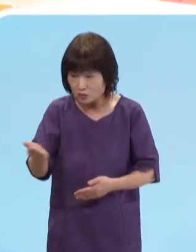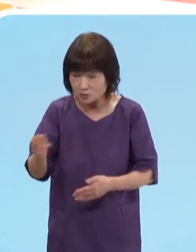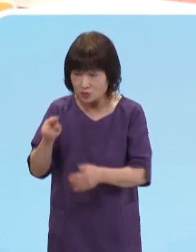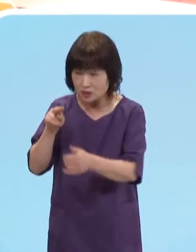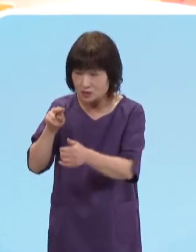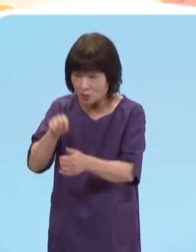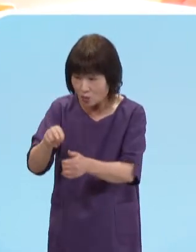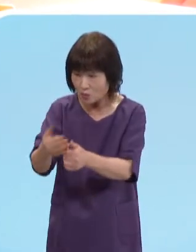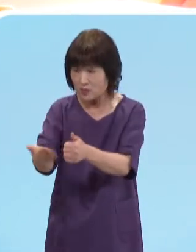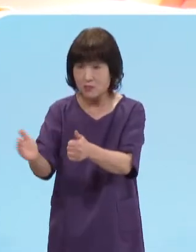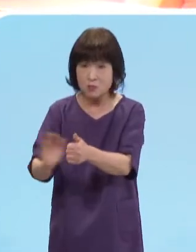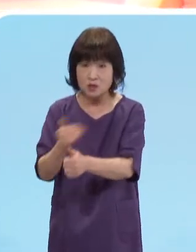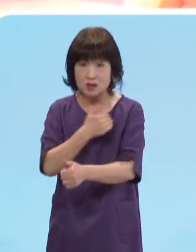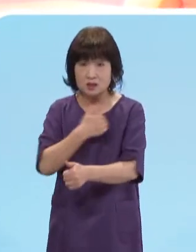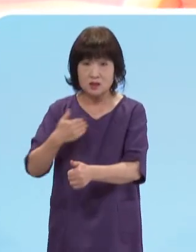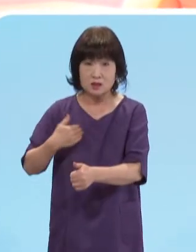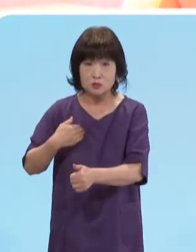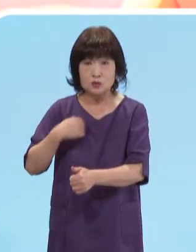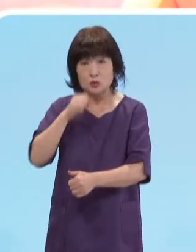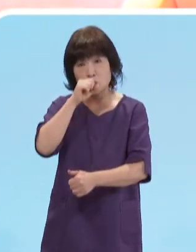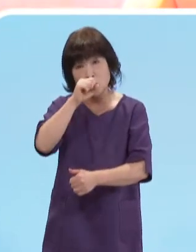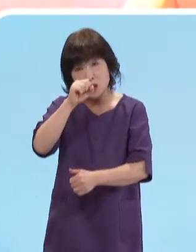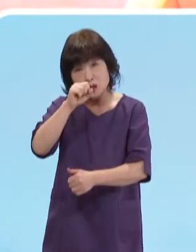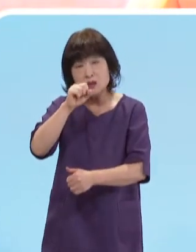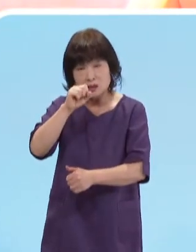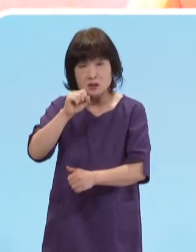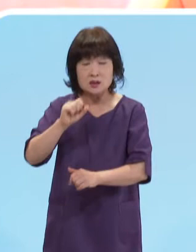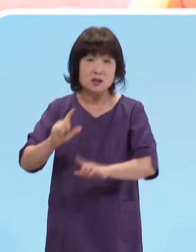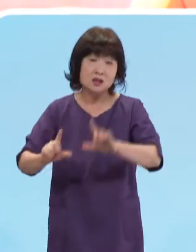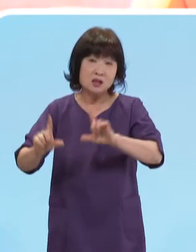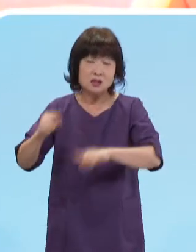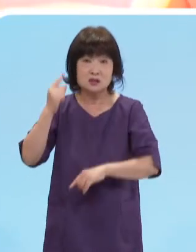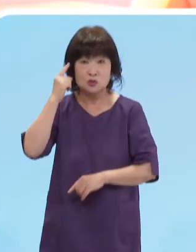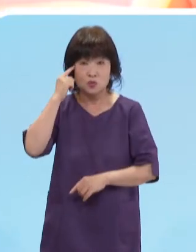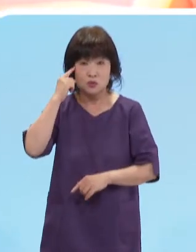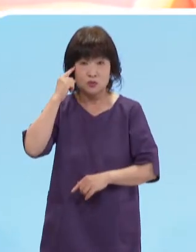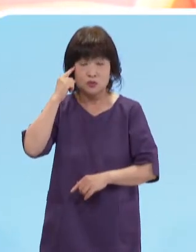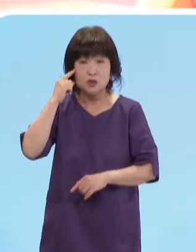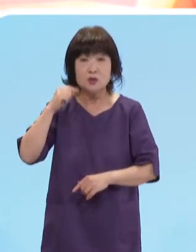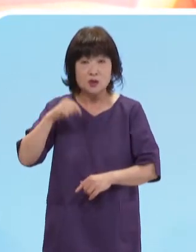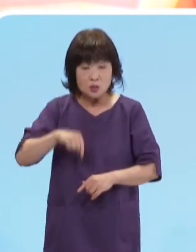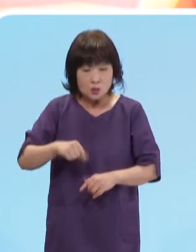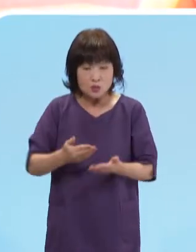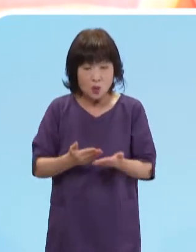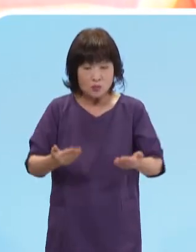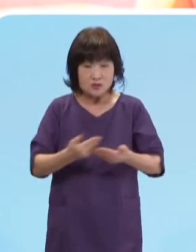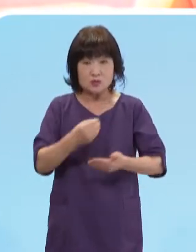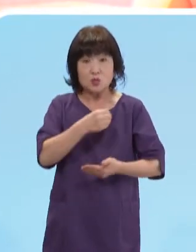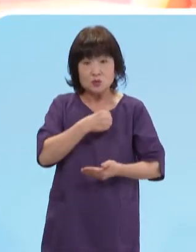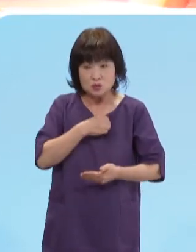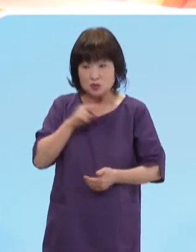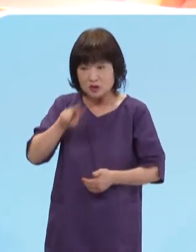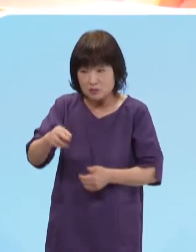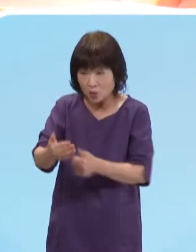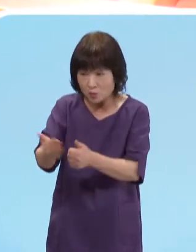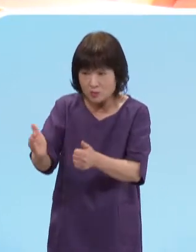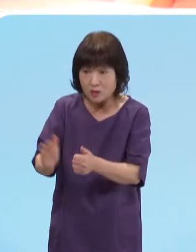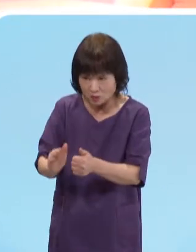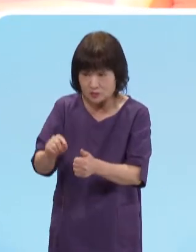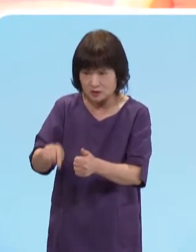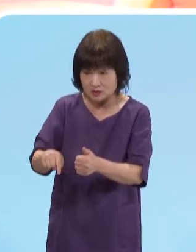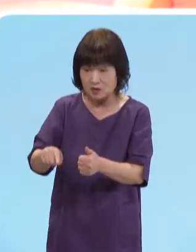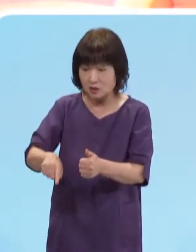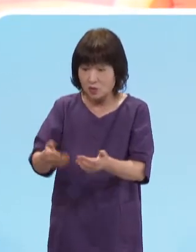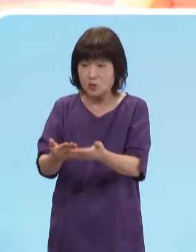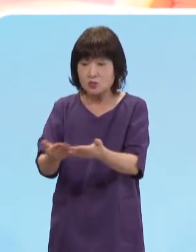が一番いいスタイルだと思うんで、まあ、コープの職員も見守りしますし、